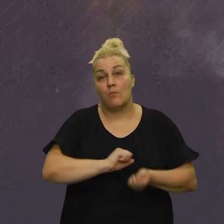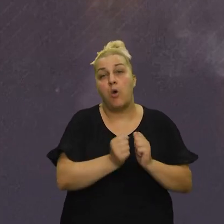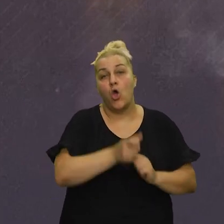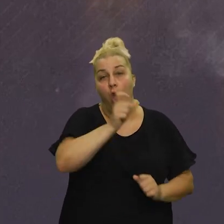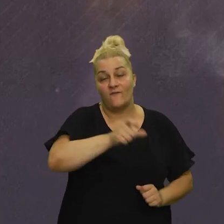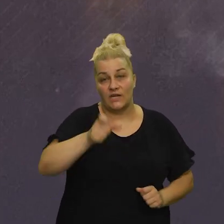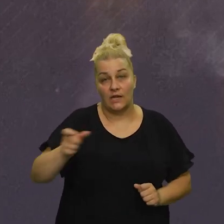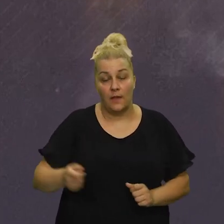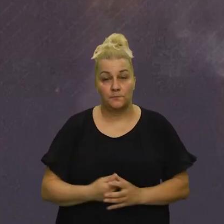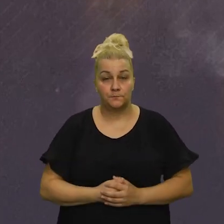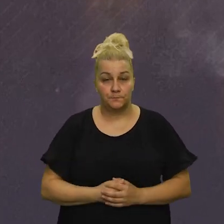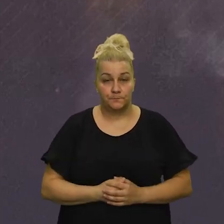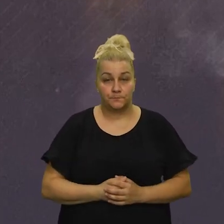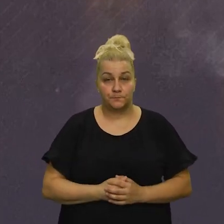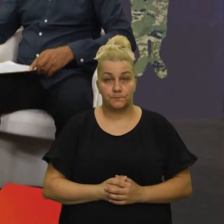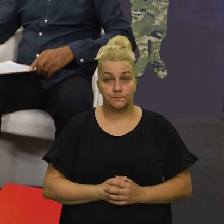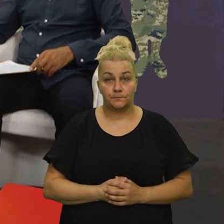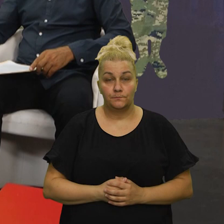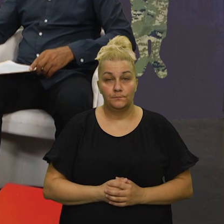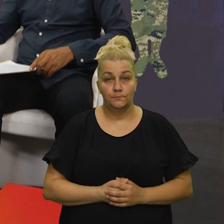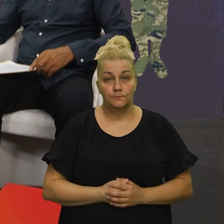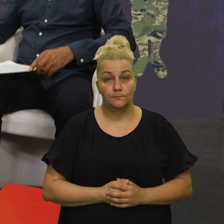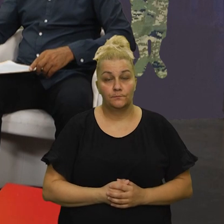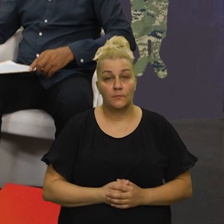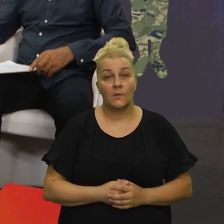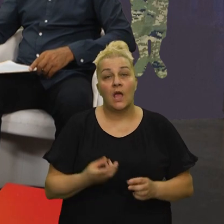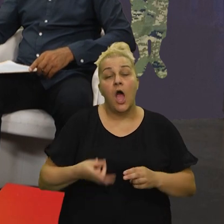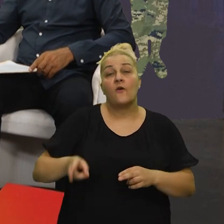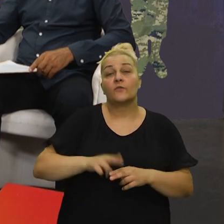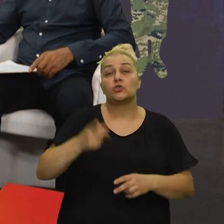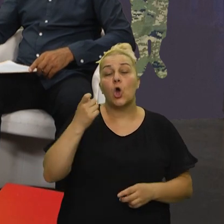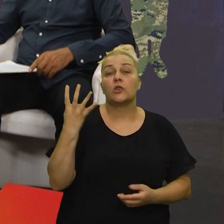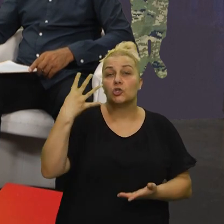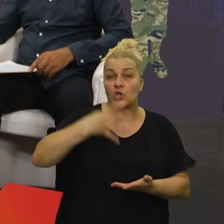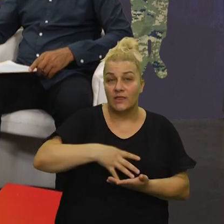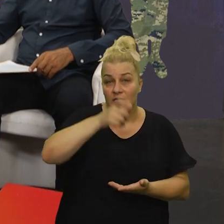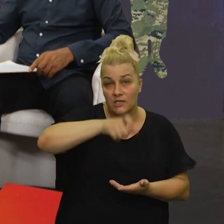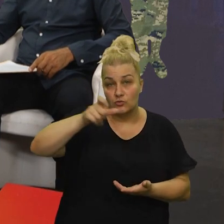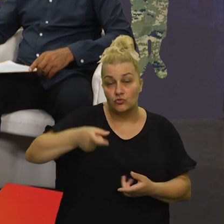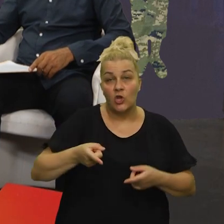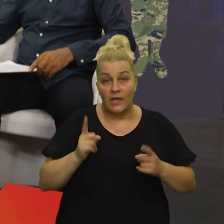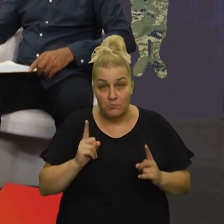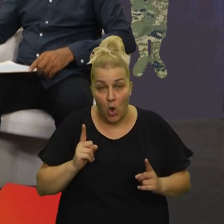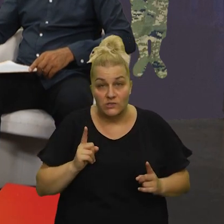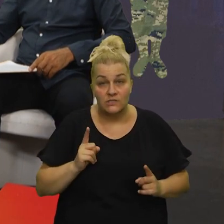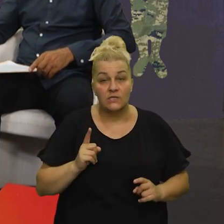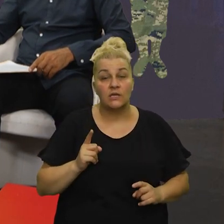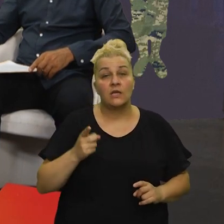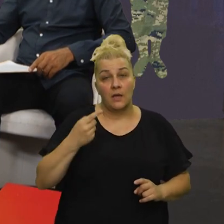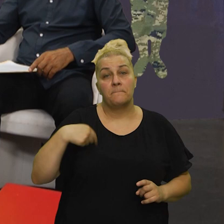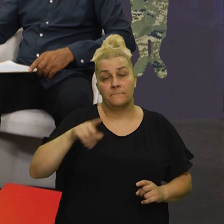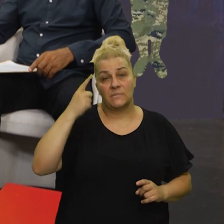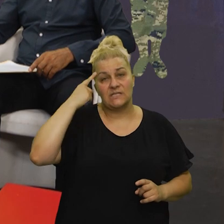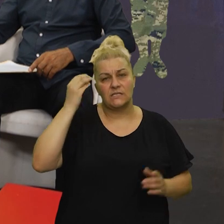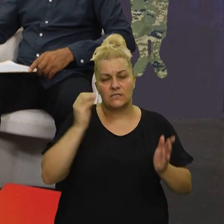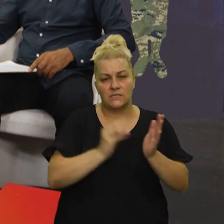bojovnike. Da, Ivane, više od 4000 Imoćana, taj podatak je svakako